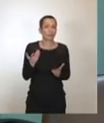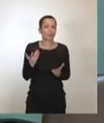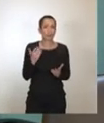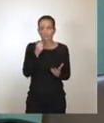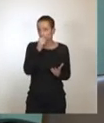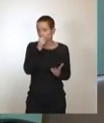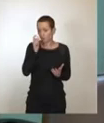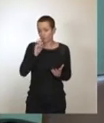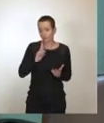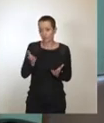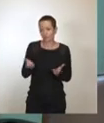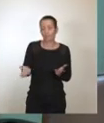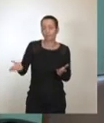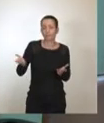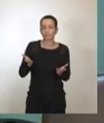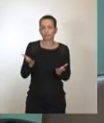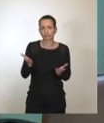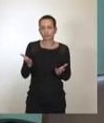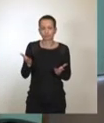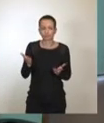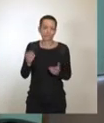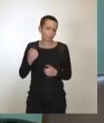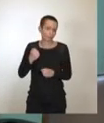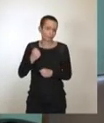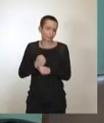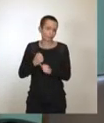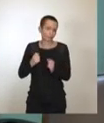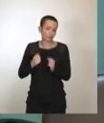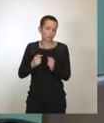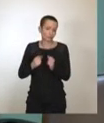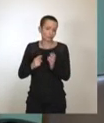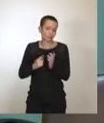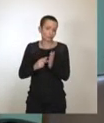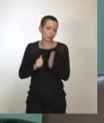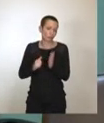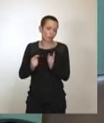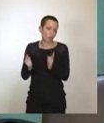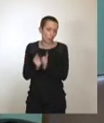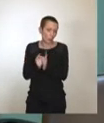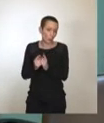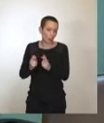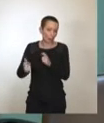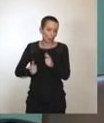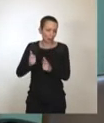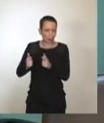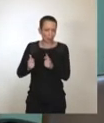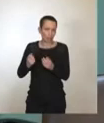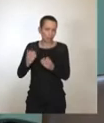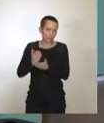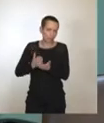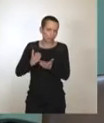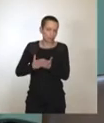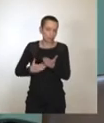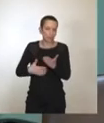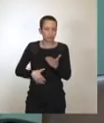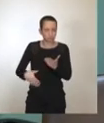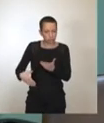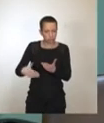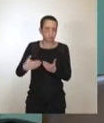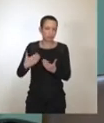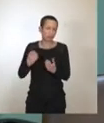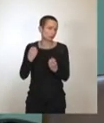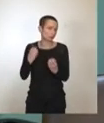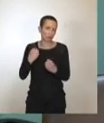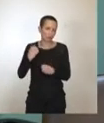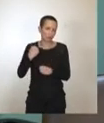les femmes ont plus d'emplois précaires, à temps partiel, ont une carrière impactée par la venue d'enfants, ont des emplois souvent